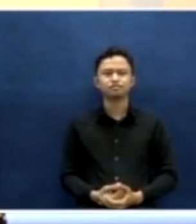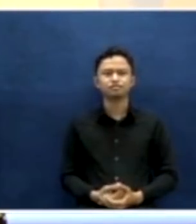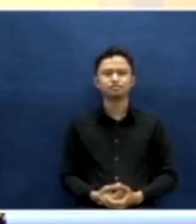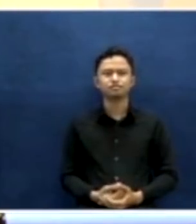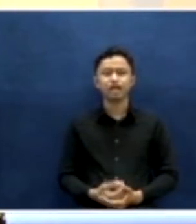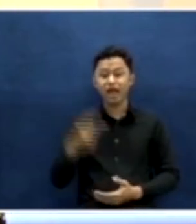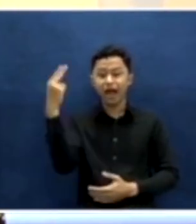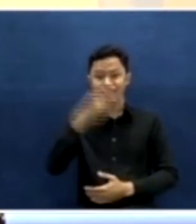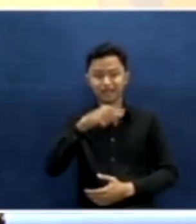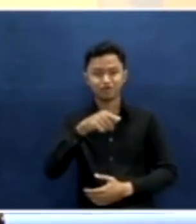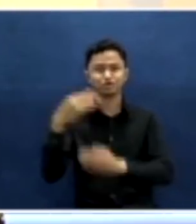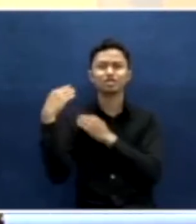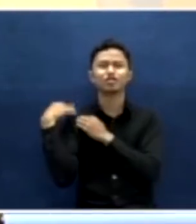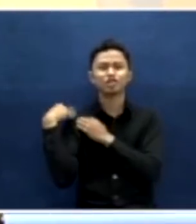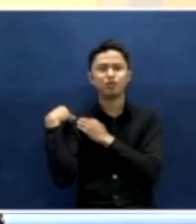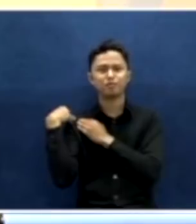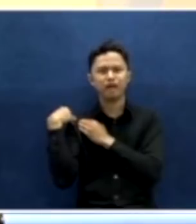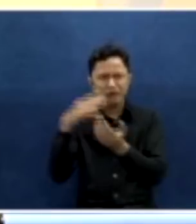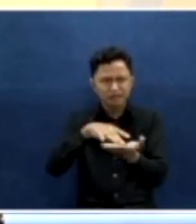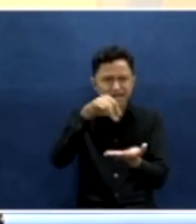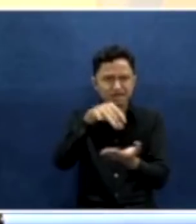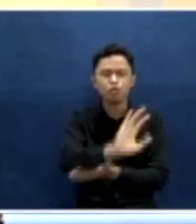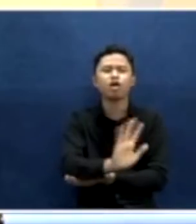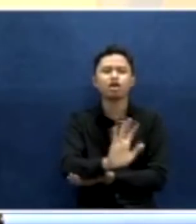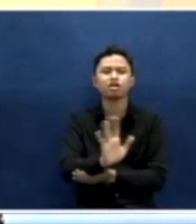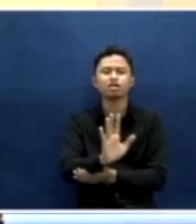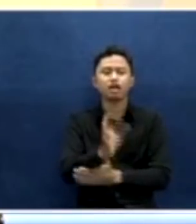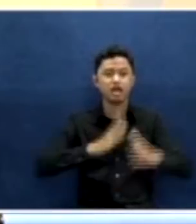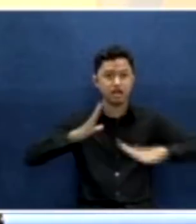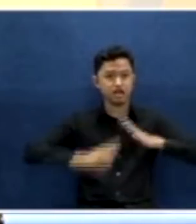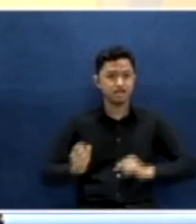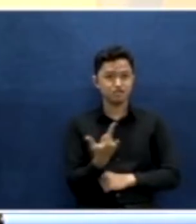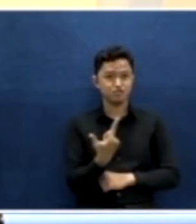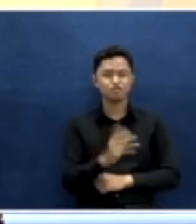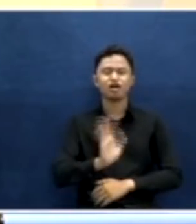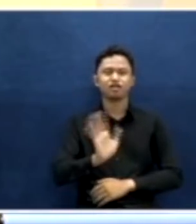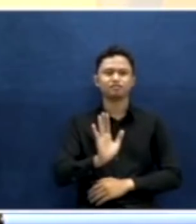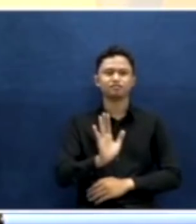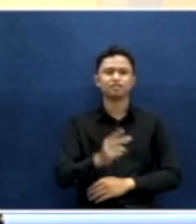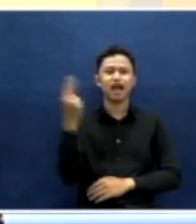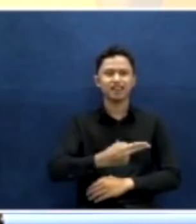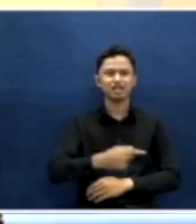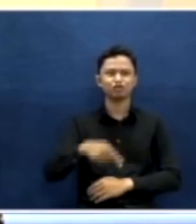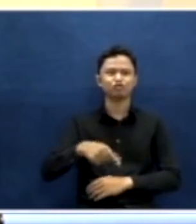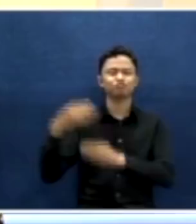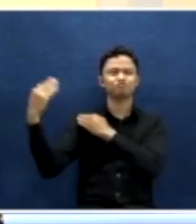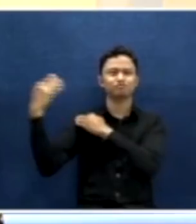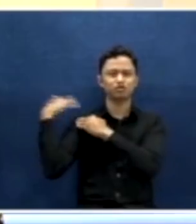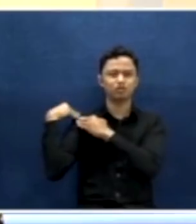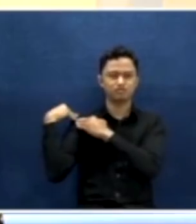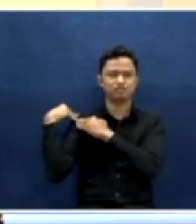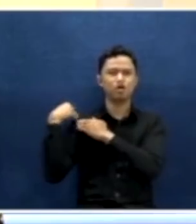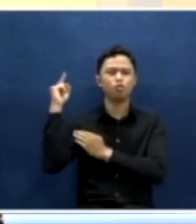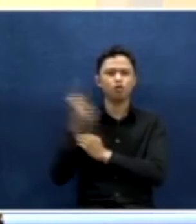itu ke sekuensi bukan opsi pilihan dia bukan Lifestyle dia bukan trend hidup Hai jadi hijrah dari